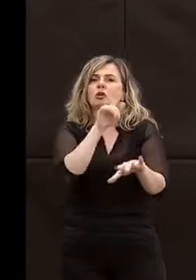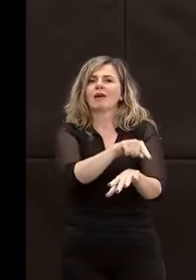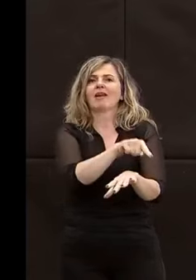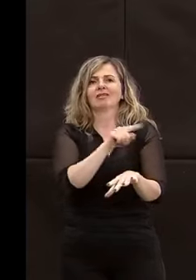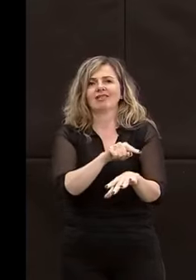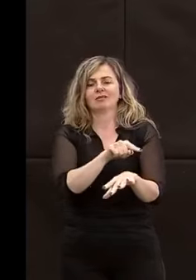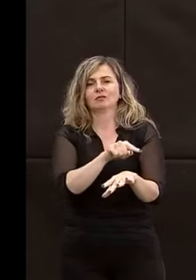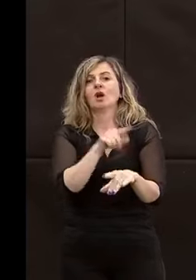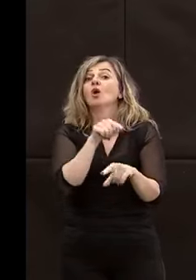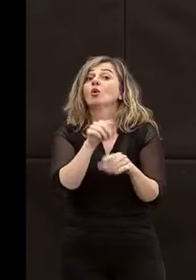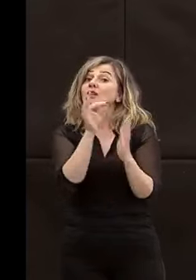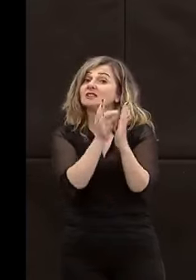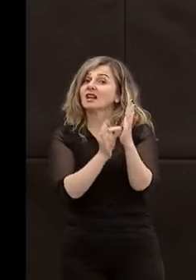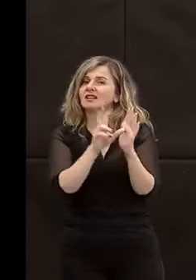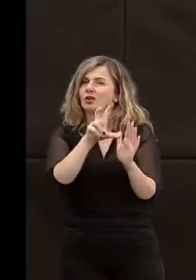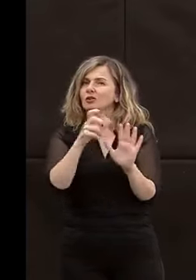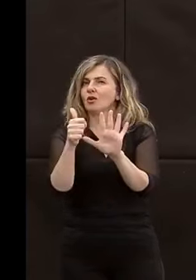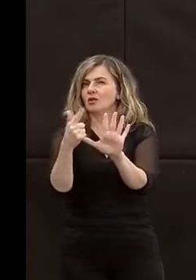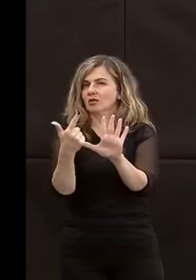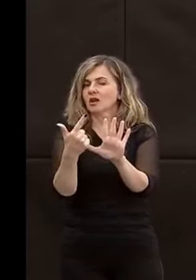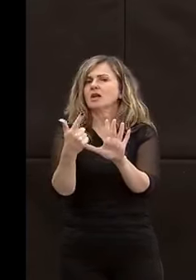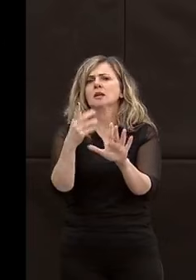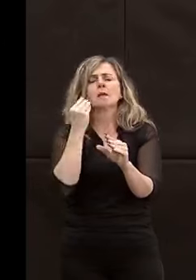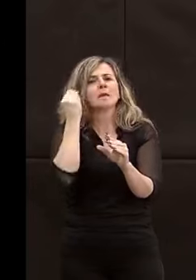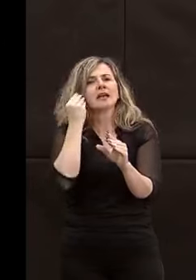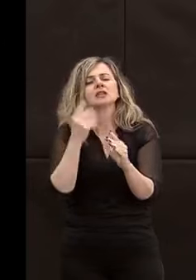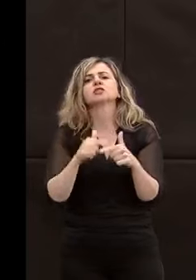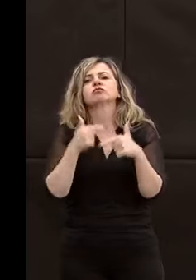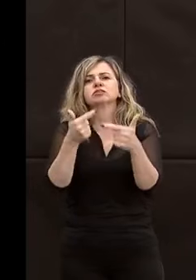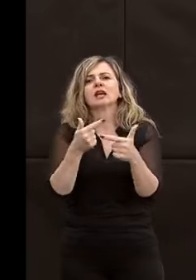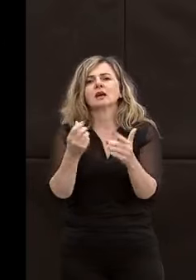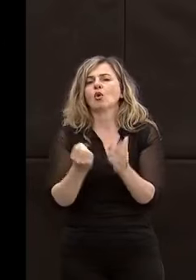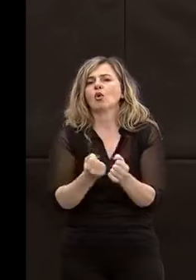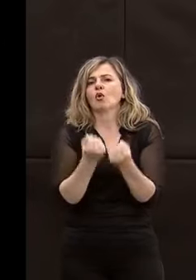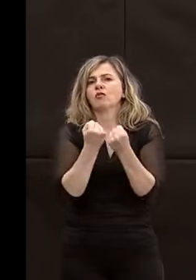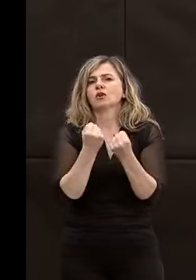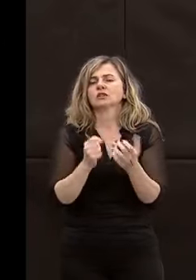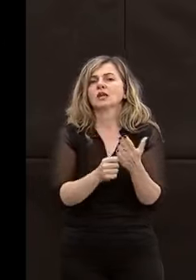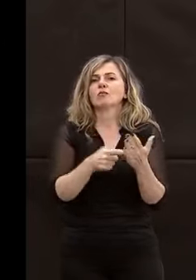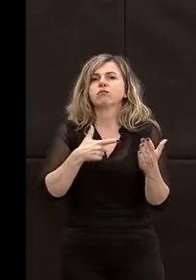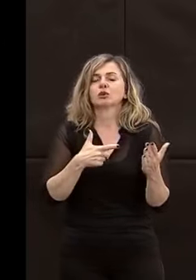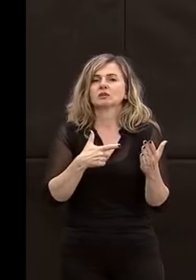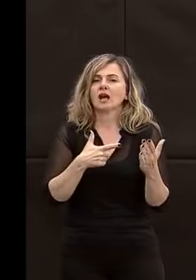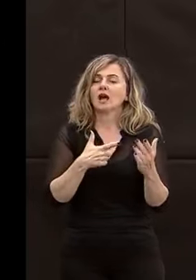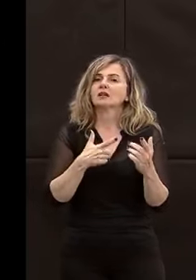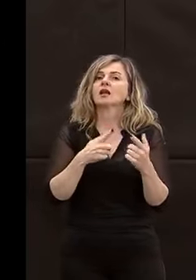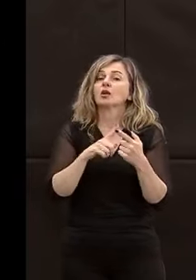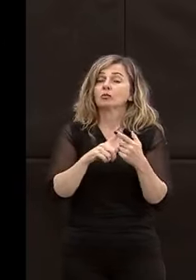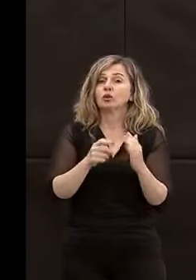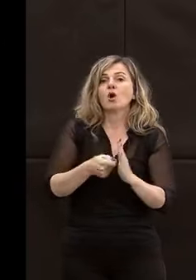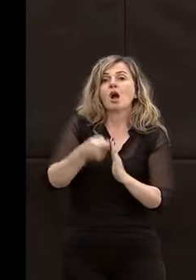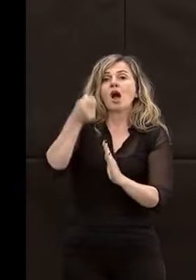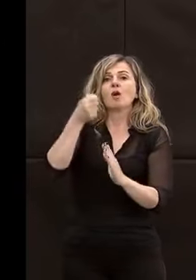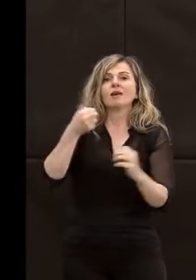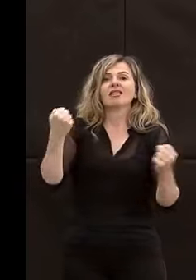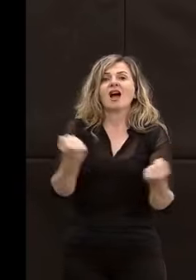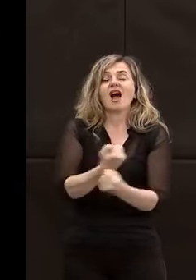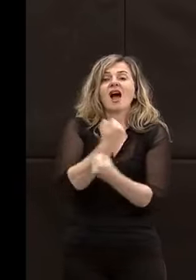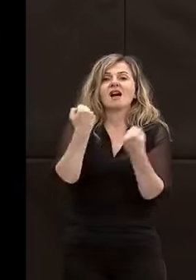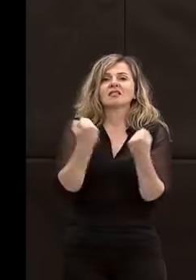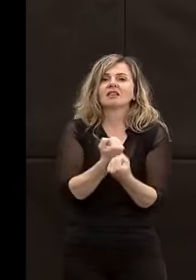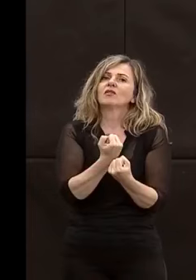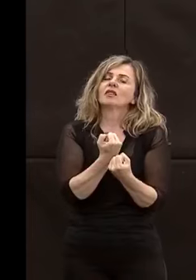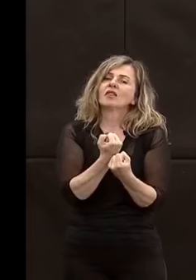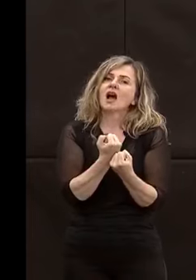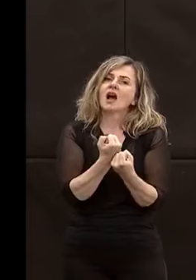questo articolo credo che daremo un impulso importante si aumentano infine anche le attività le